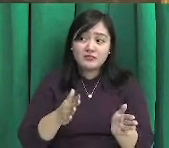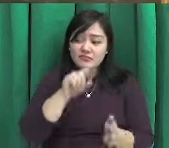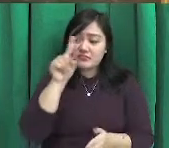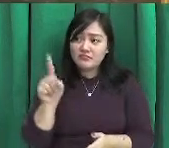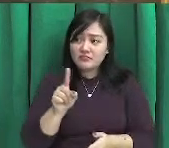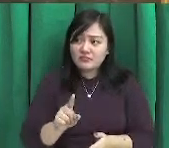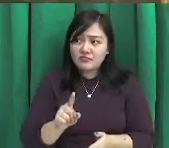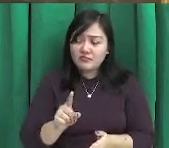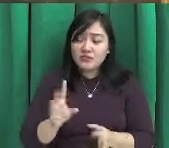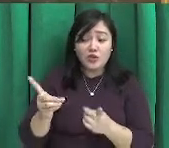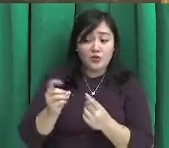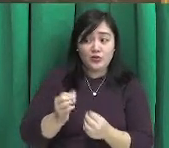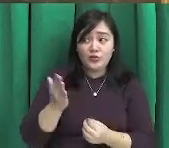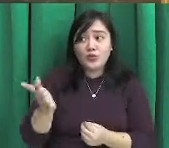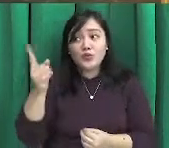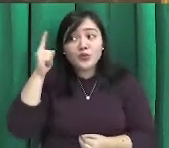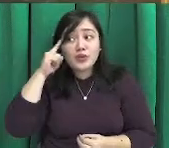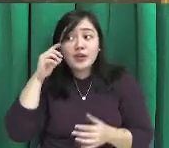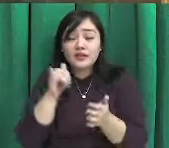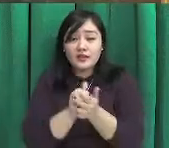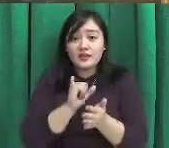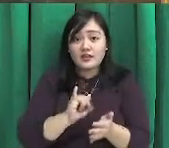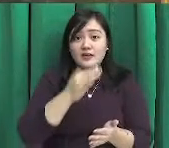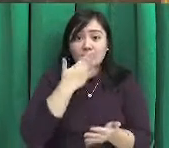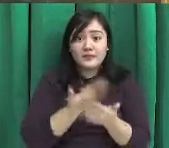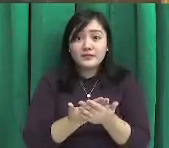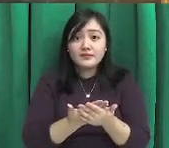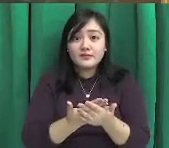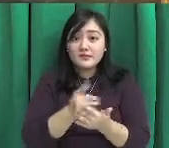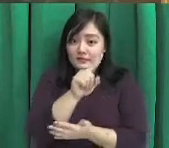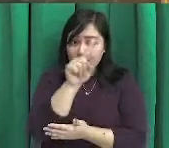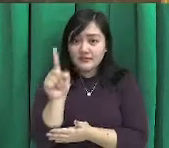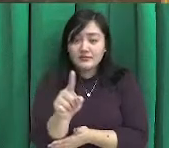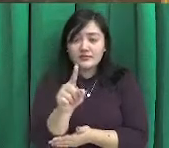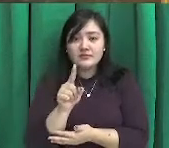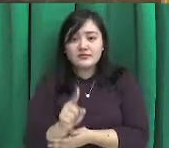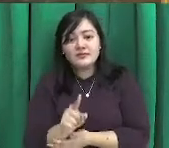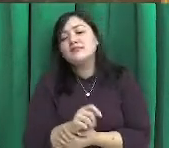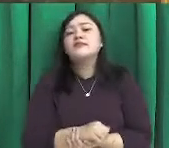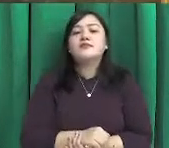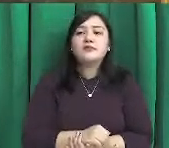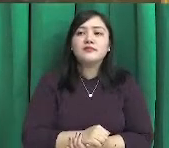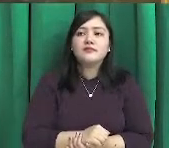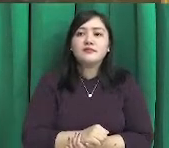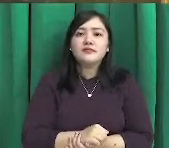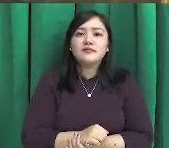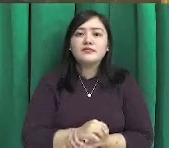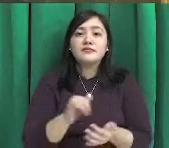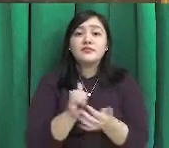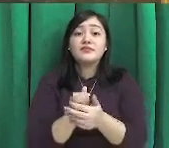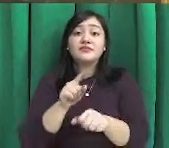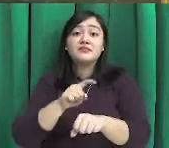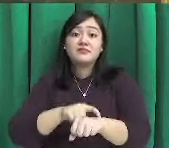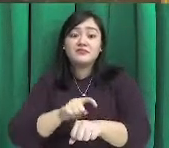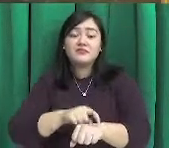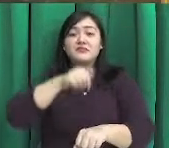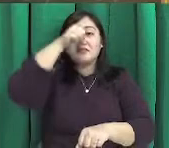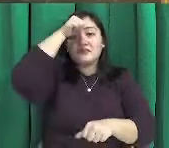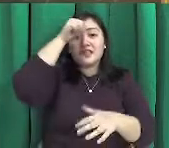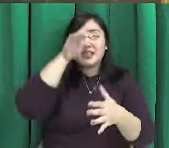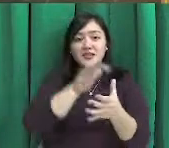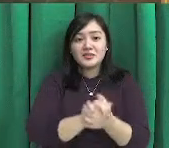ba yan? Kasi that was the time na sabi niya, sinabi niya po sa akin ni Rason niya, kung si Pastor